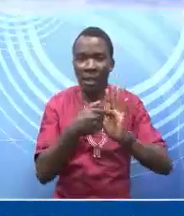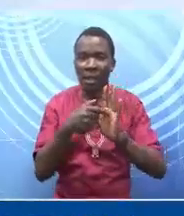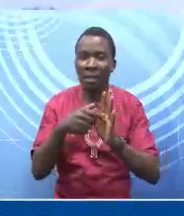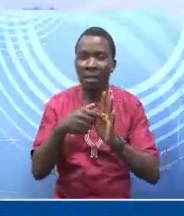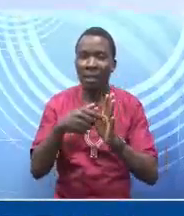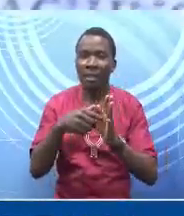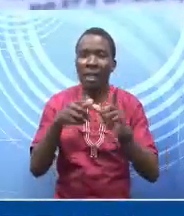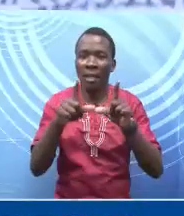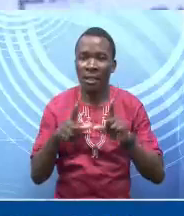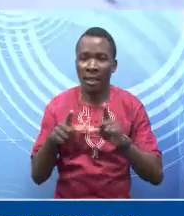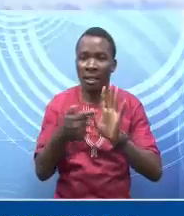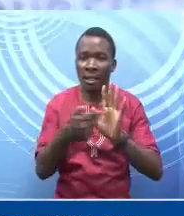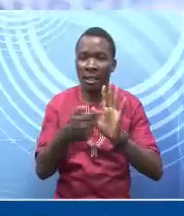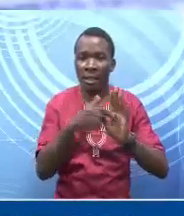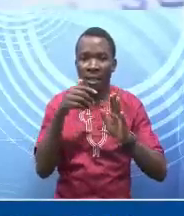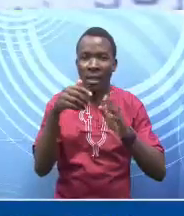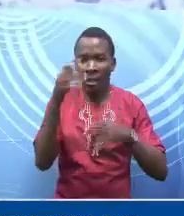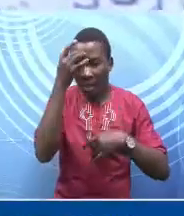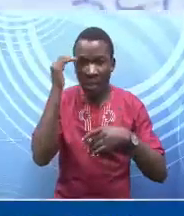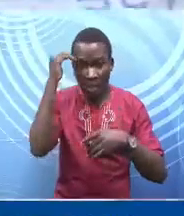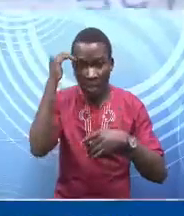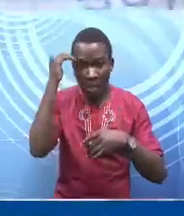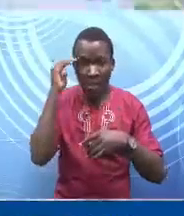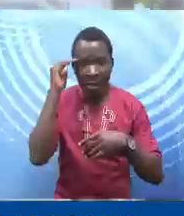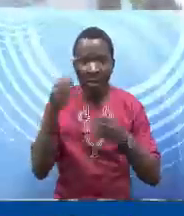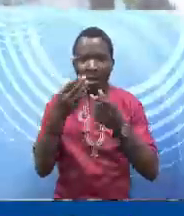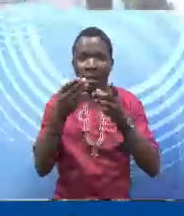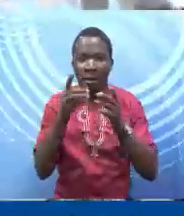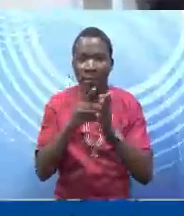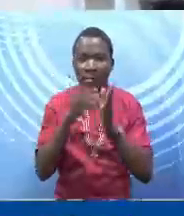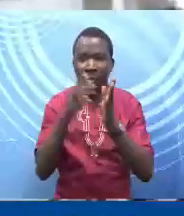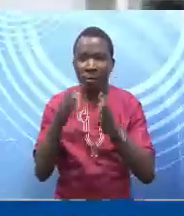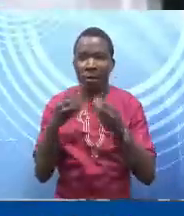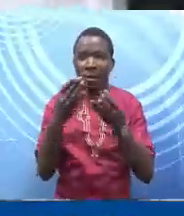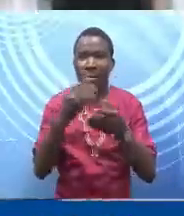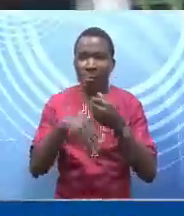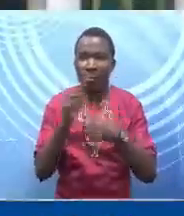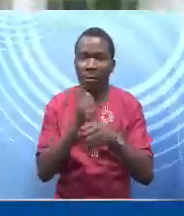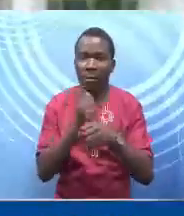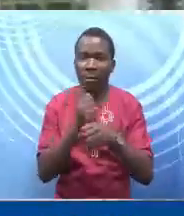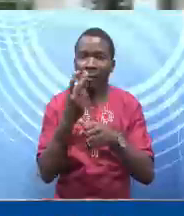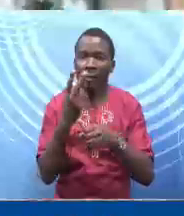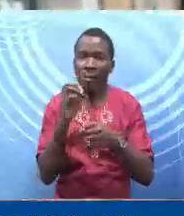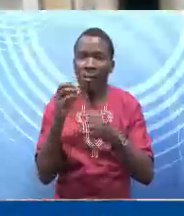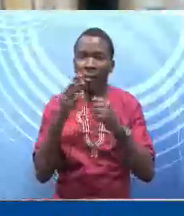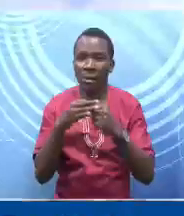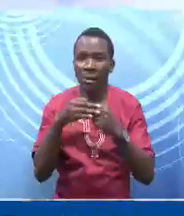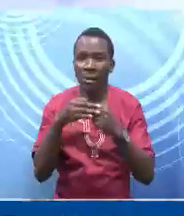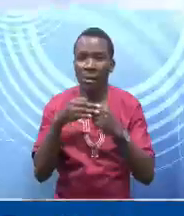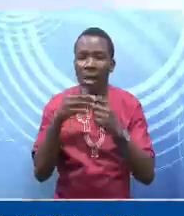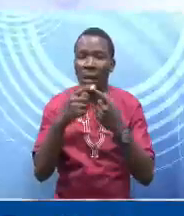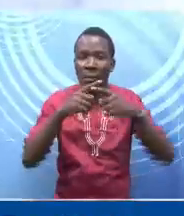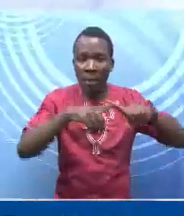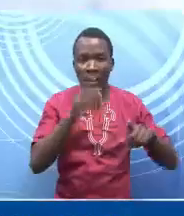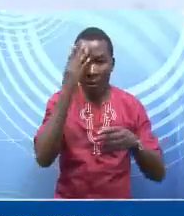mutwe yahawe n'abaganga mu mwaka w'2008 ngo nyamara we si kabibona ngo kuko uyu mugabo akora imirimo yisanzwe yewe ngo yaje no guhabwa